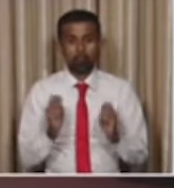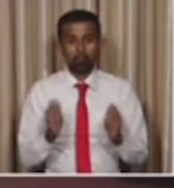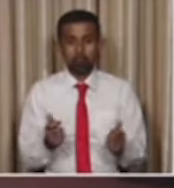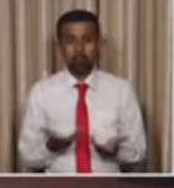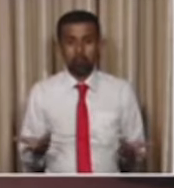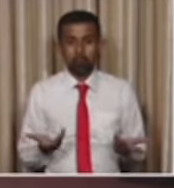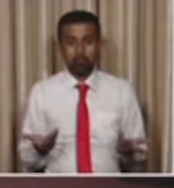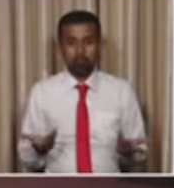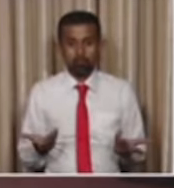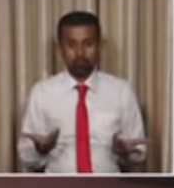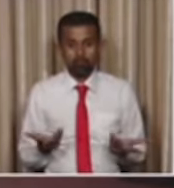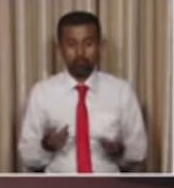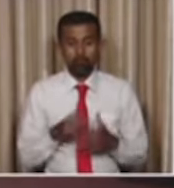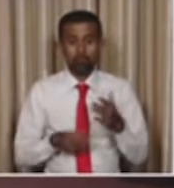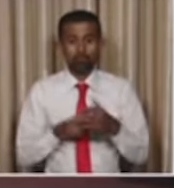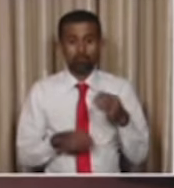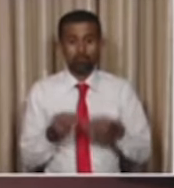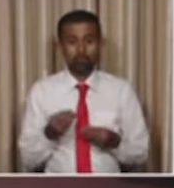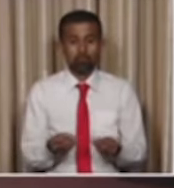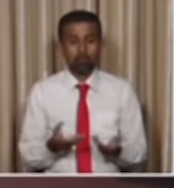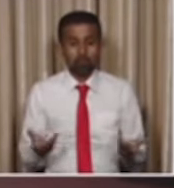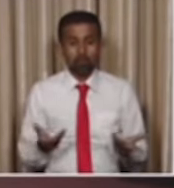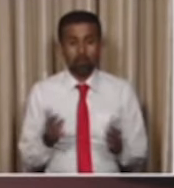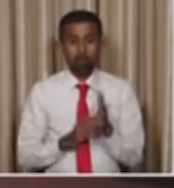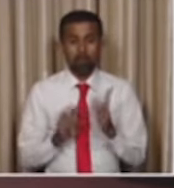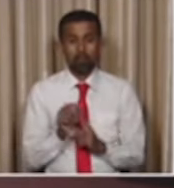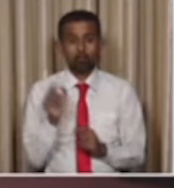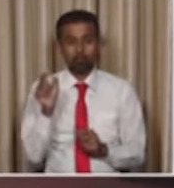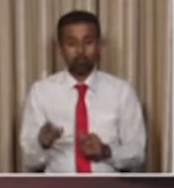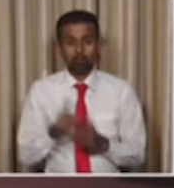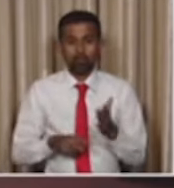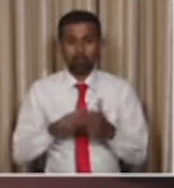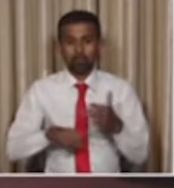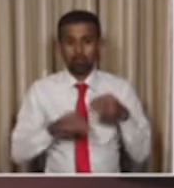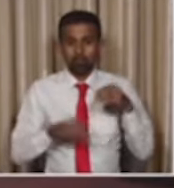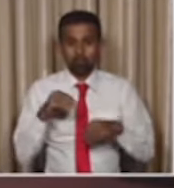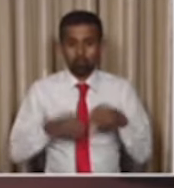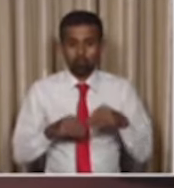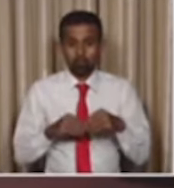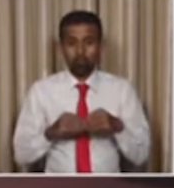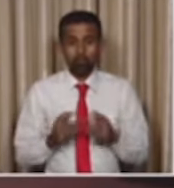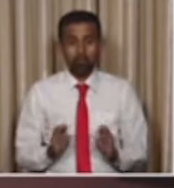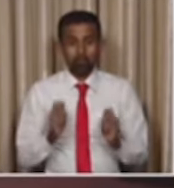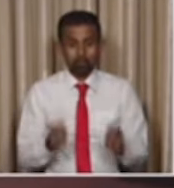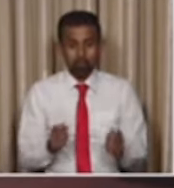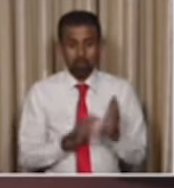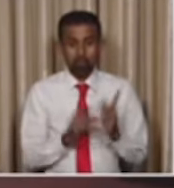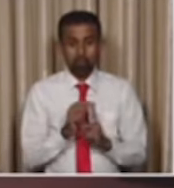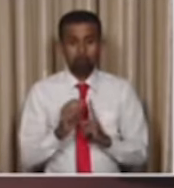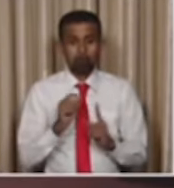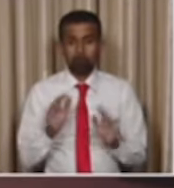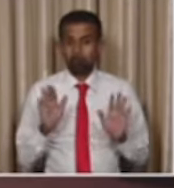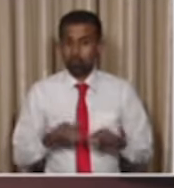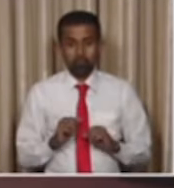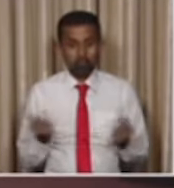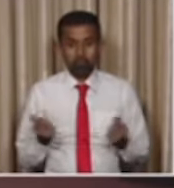බැරුව වෙනවා සභාවේ මේ ඡන්ද විමසීමට. ඒ නිසා මෙතන අමාත්‍යවරු ඡන්ද විමසීම සඳහා ඉදිරිපත් කිරීම සඳහා අමාත්‍යවරේ පාර්ලිමේන්තුවේ